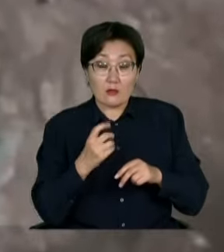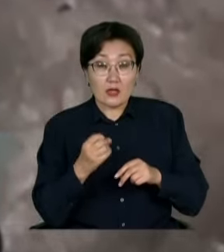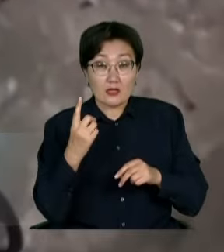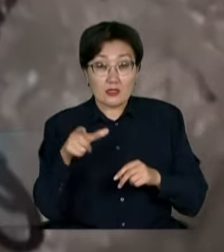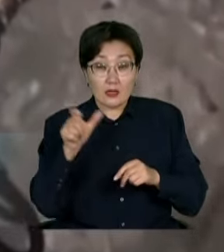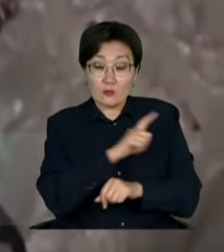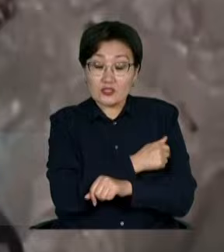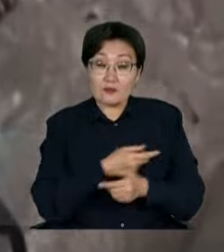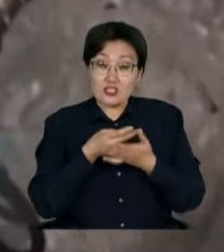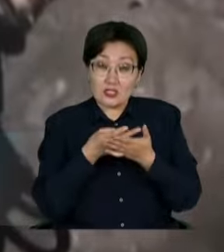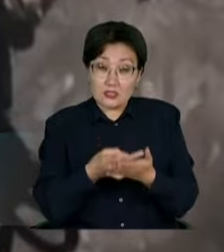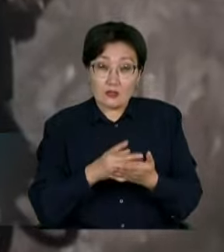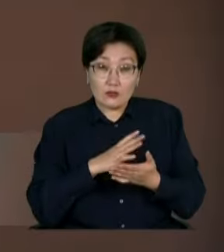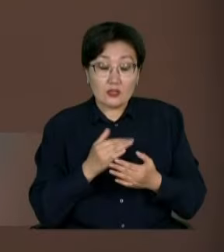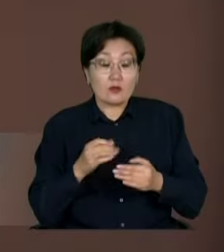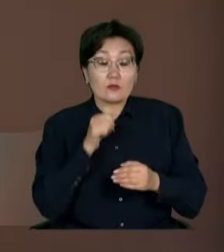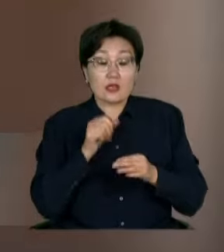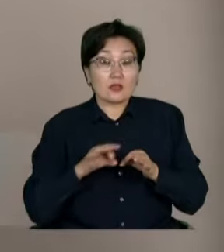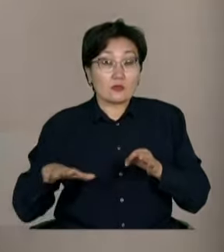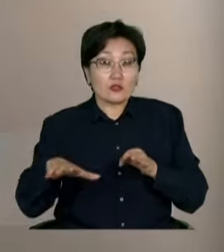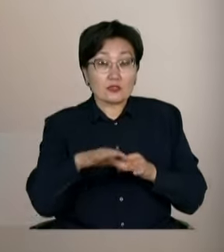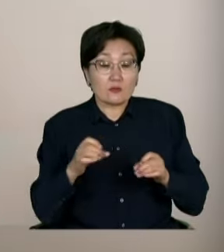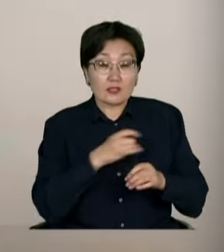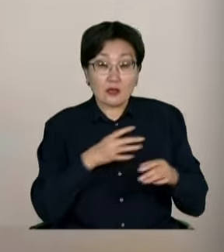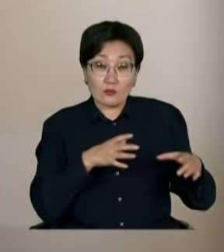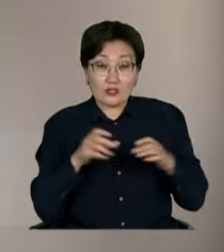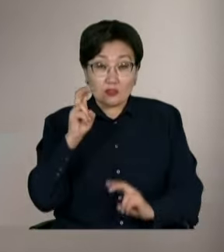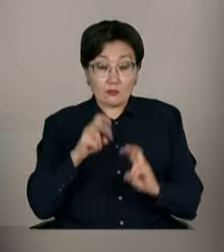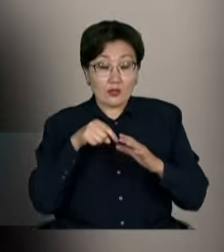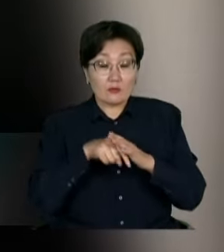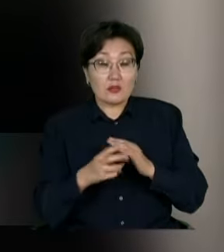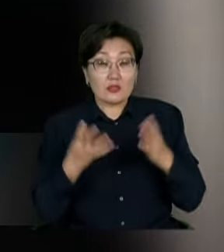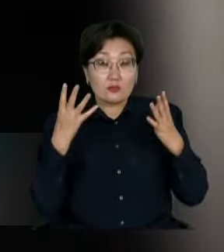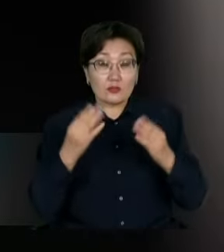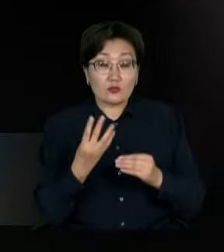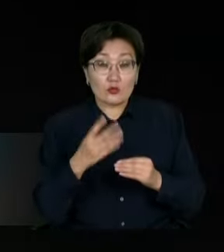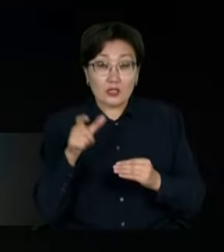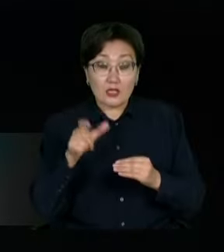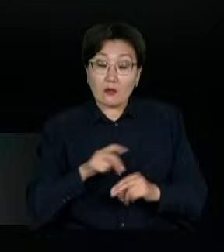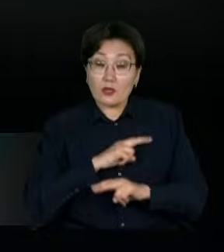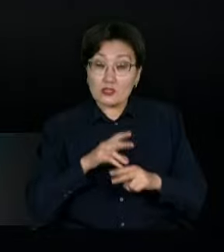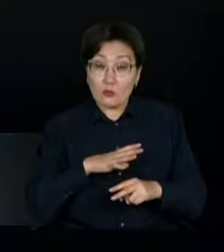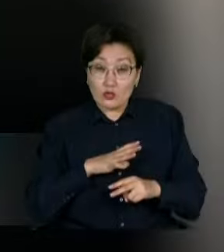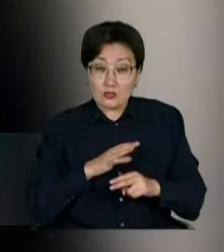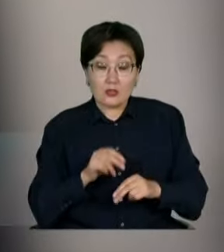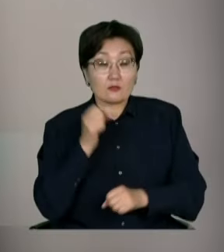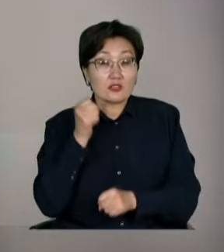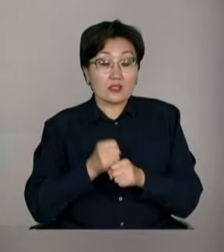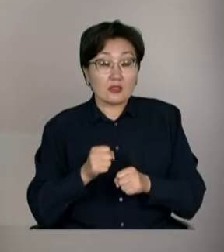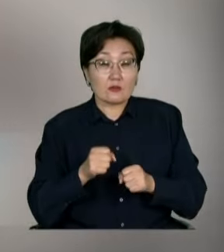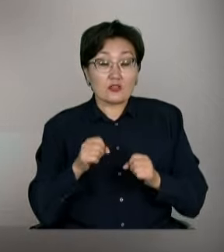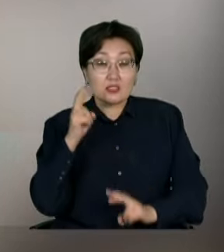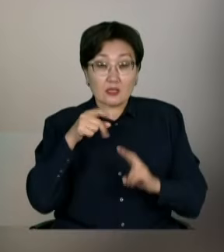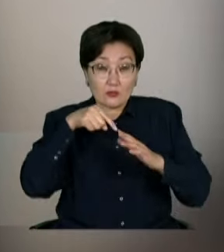қалалық ауруханаға жеткізілген. Ал Қостанай облысындағы ұн комбинатында да бірер күн бұрын 4 адам қайтыс болған еді. Жұмысшылар